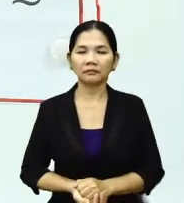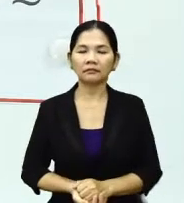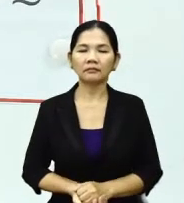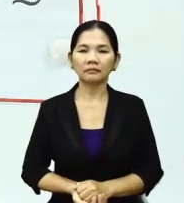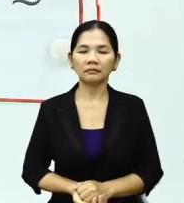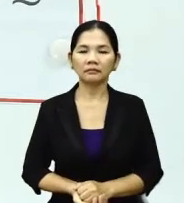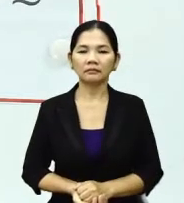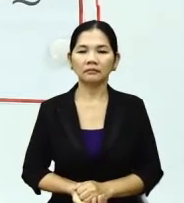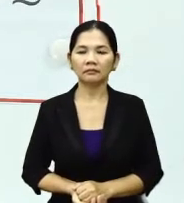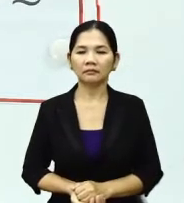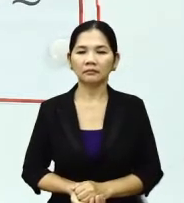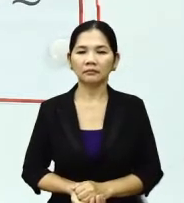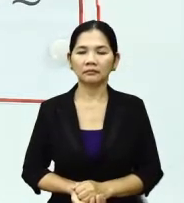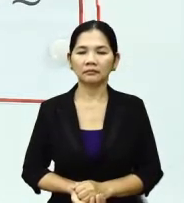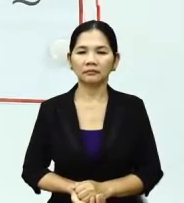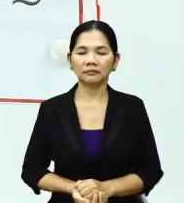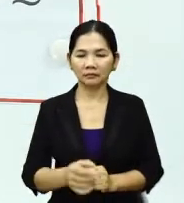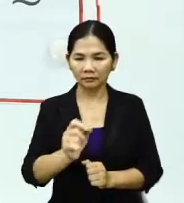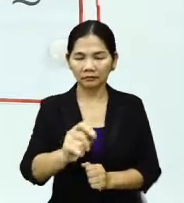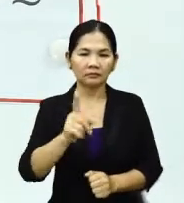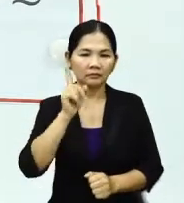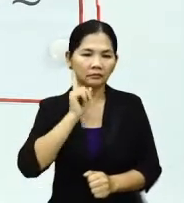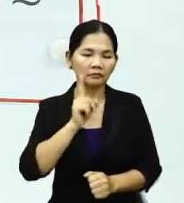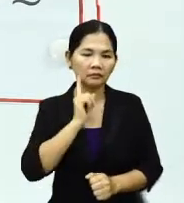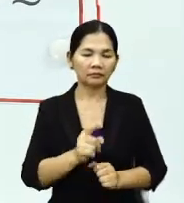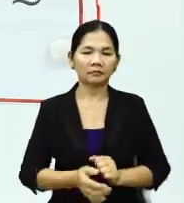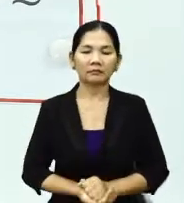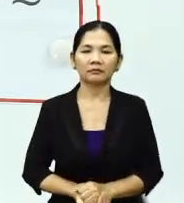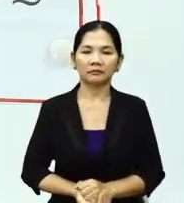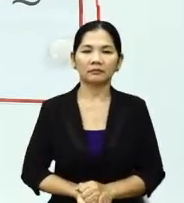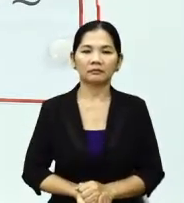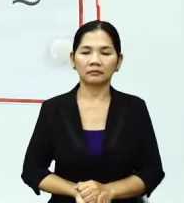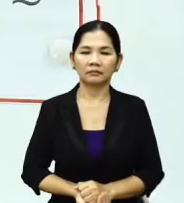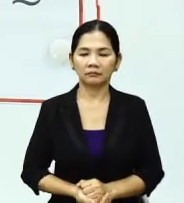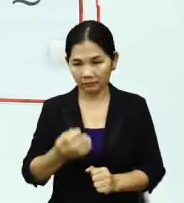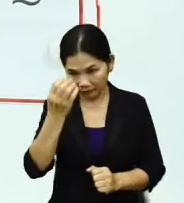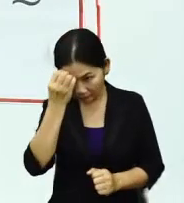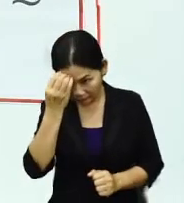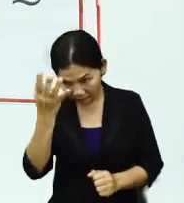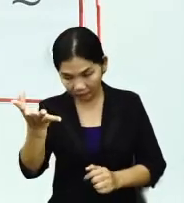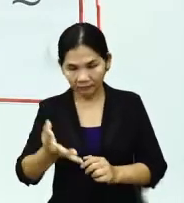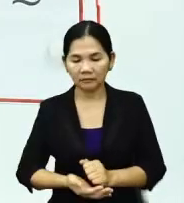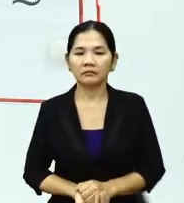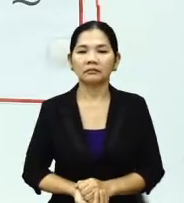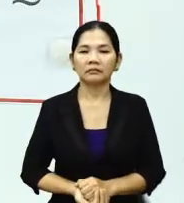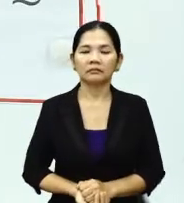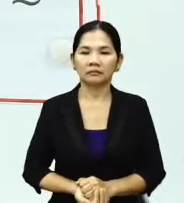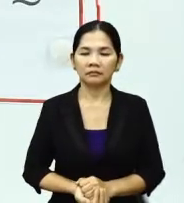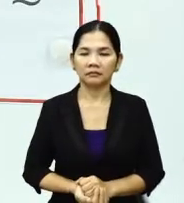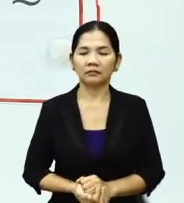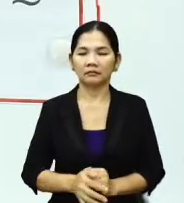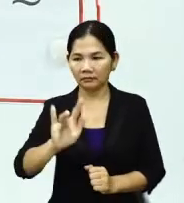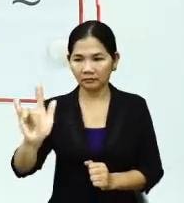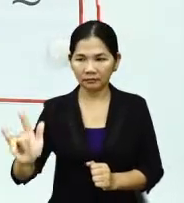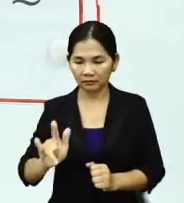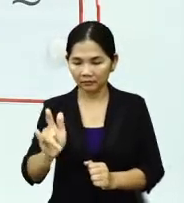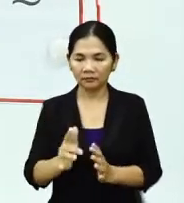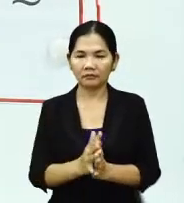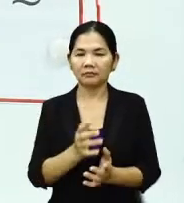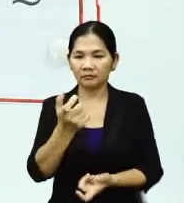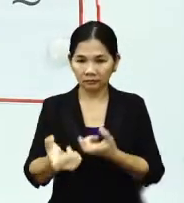nè con nè chà tay sạch sẽ khó khnìa đà đàm bấy gió từ lúa